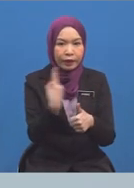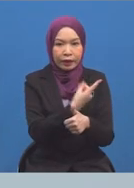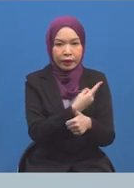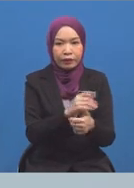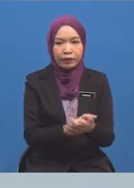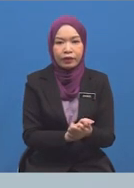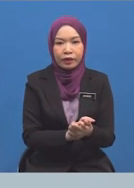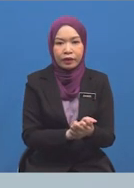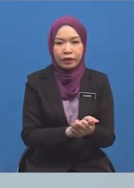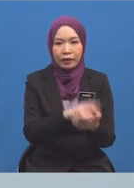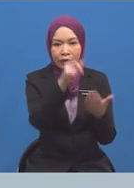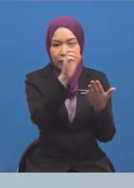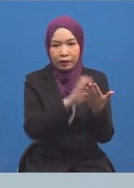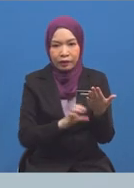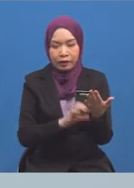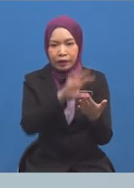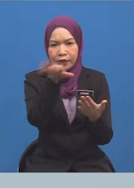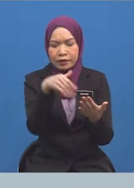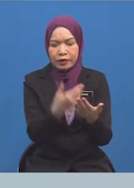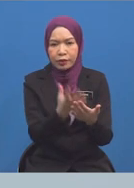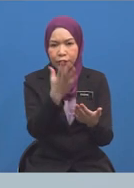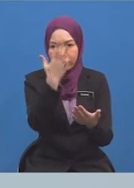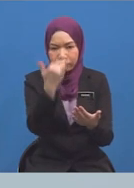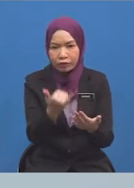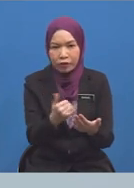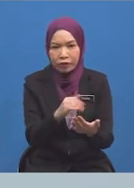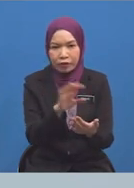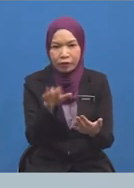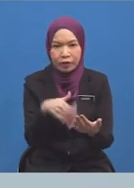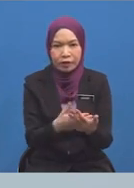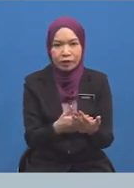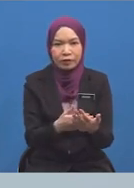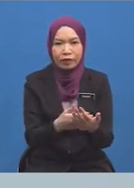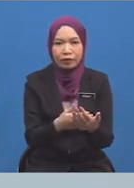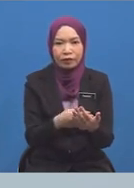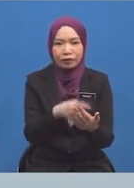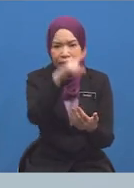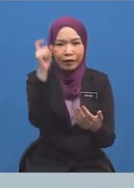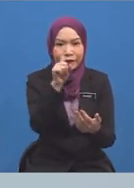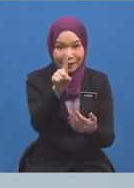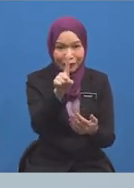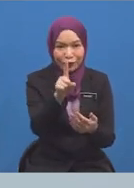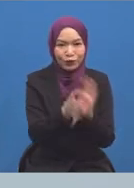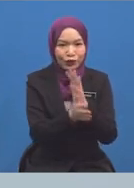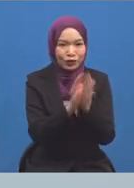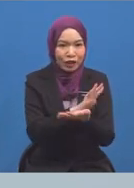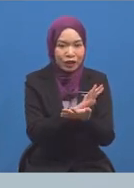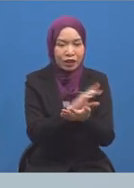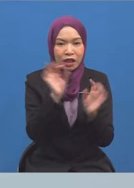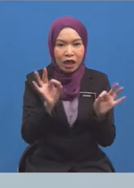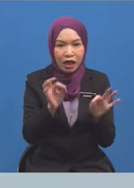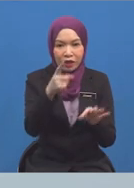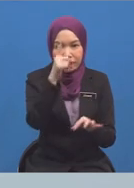semua bahagian Kenapa semua kan satu video satu nih Ia merupakan